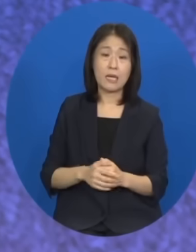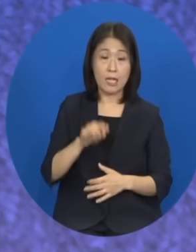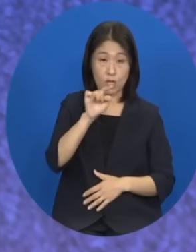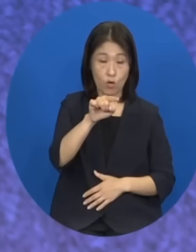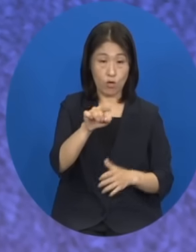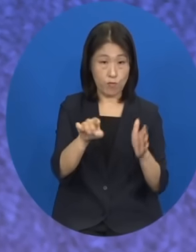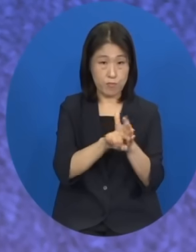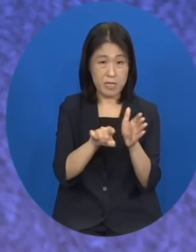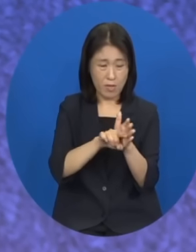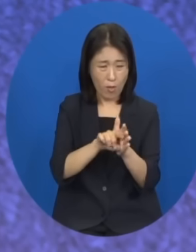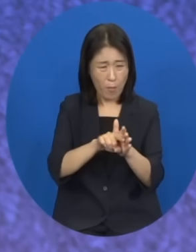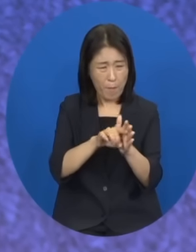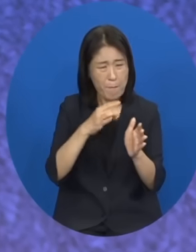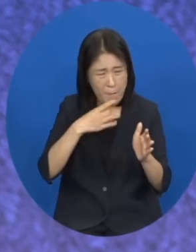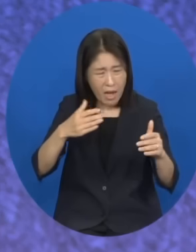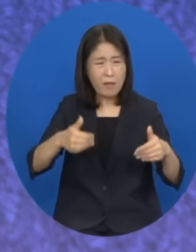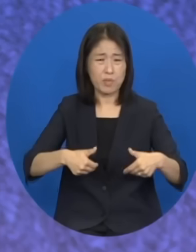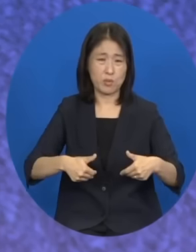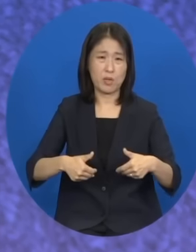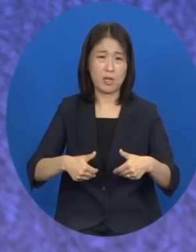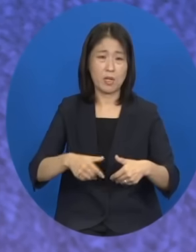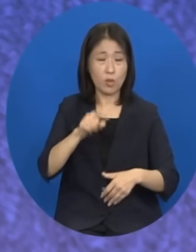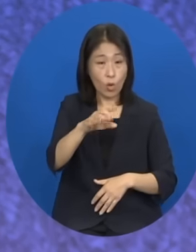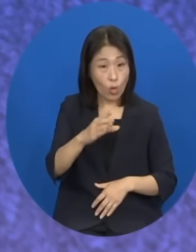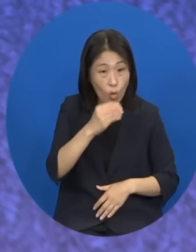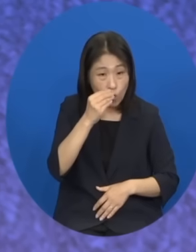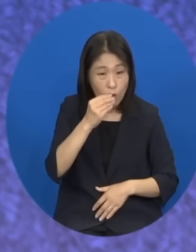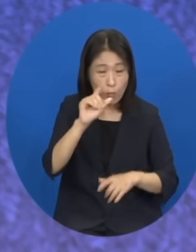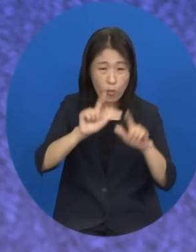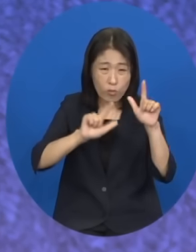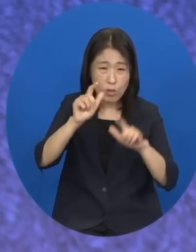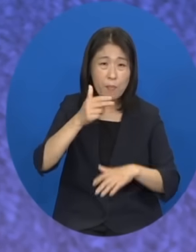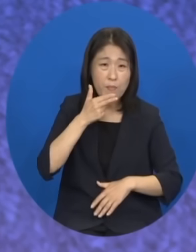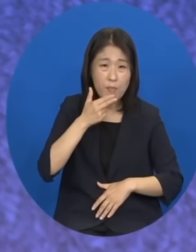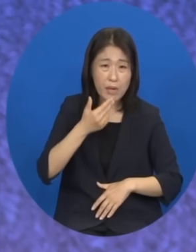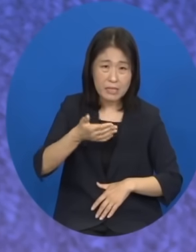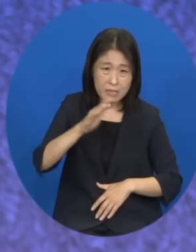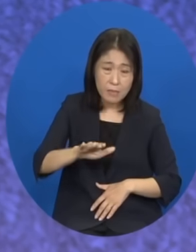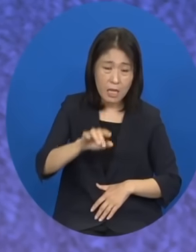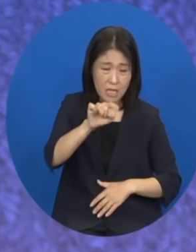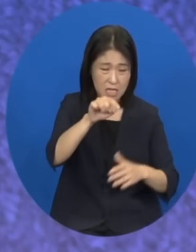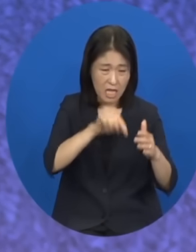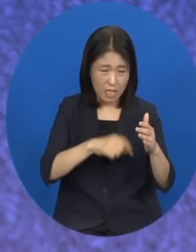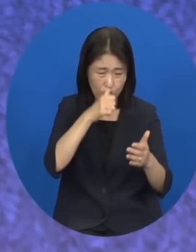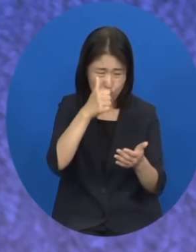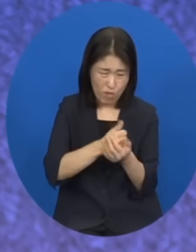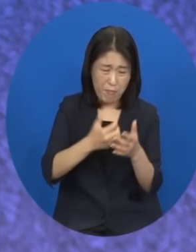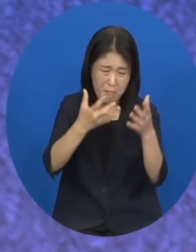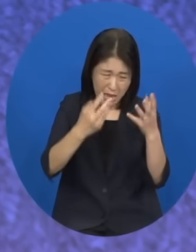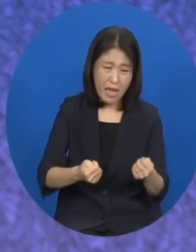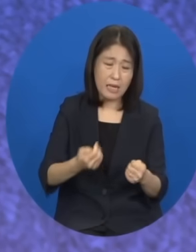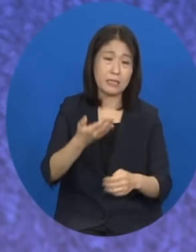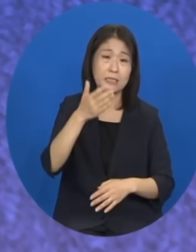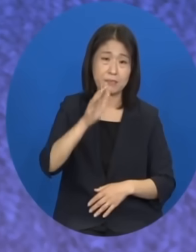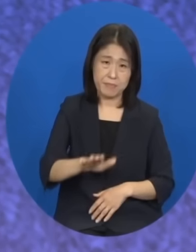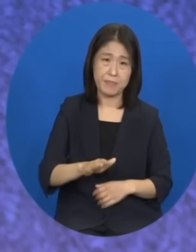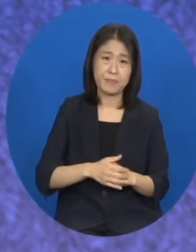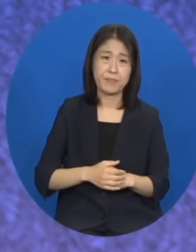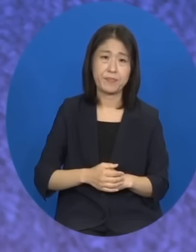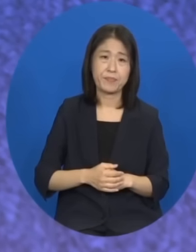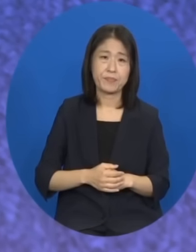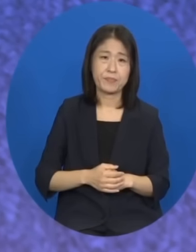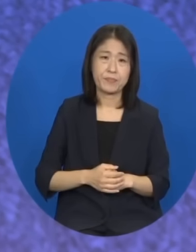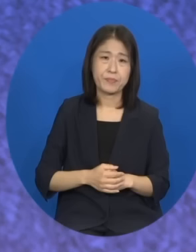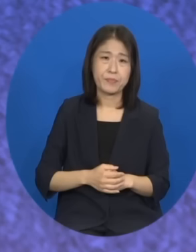해. 너는 거룩하지 않아. 너는 여전히 내 속에 죄성이 많아. 그러나 내가